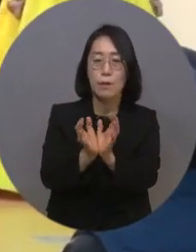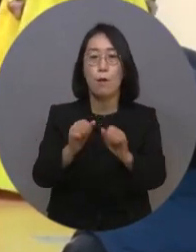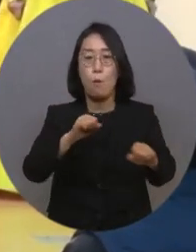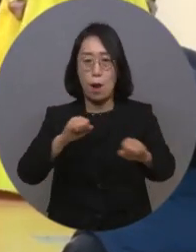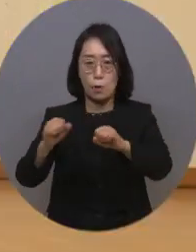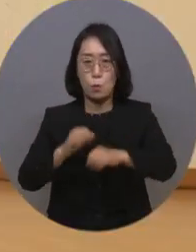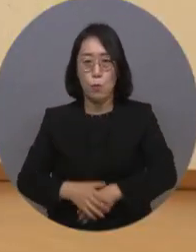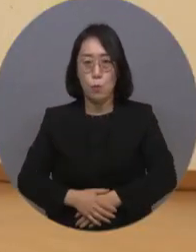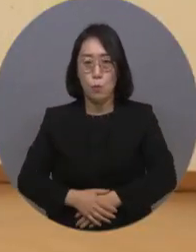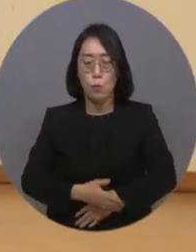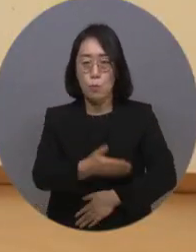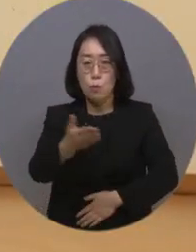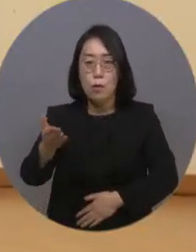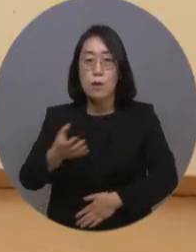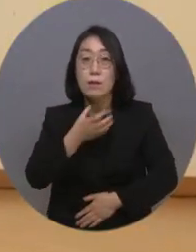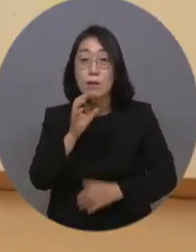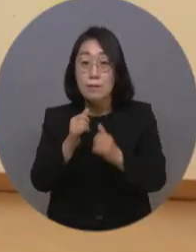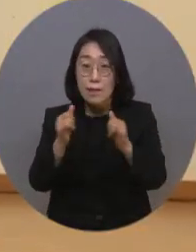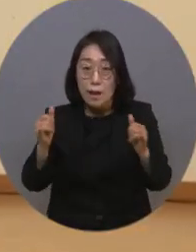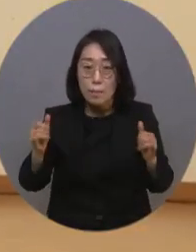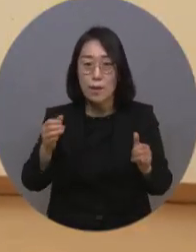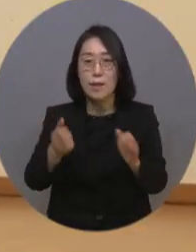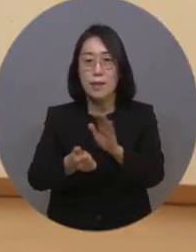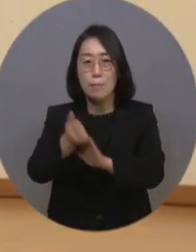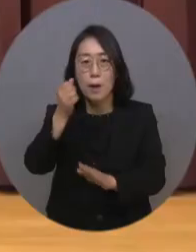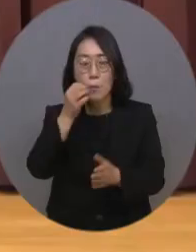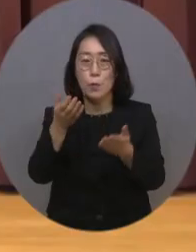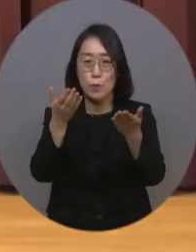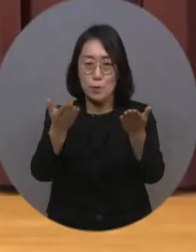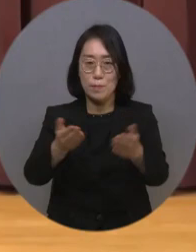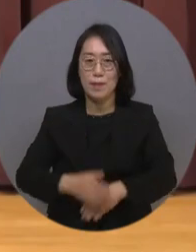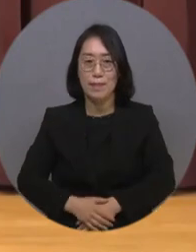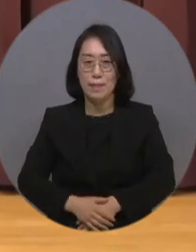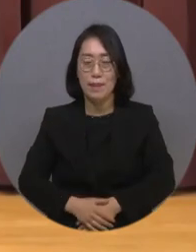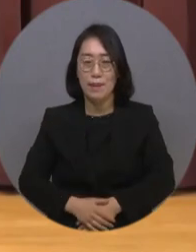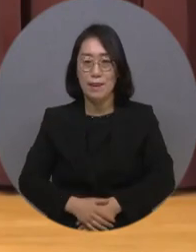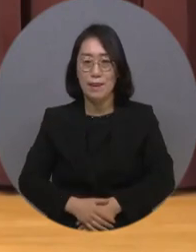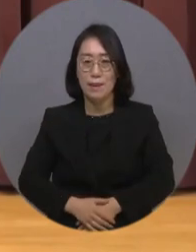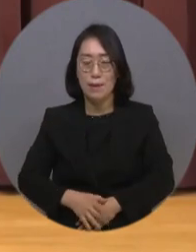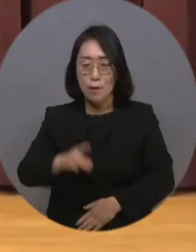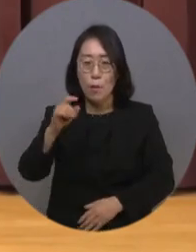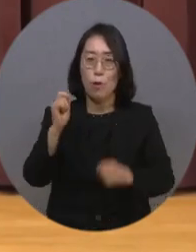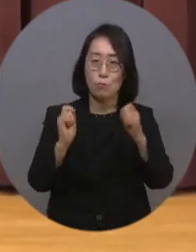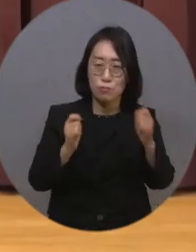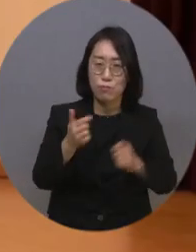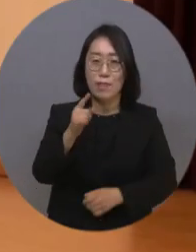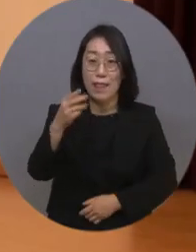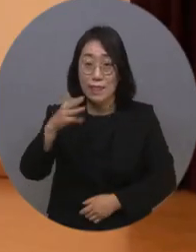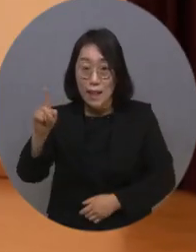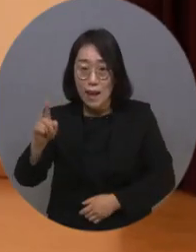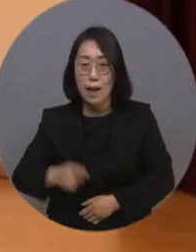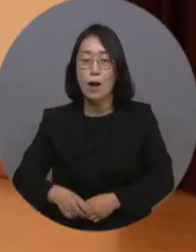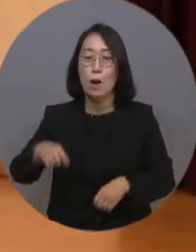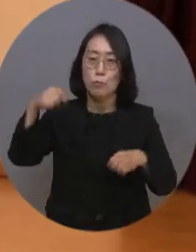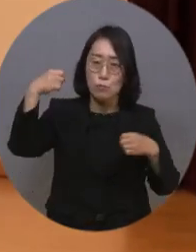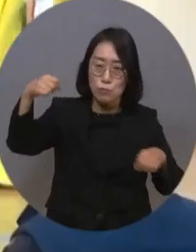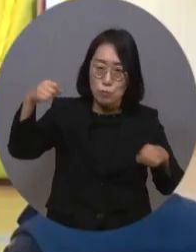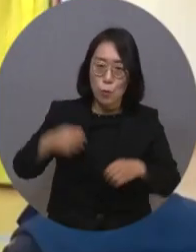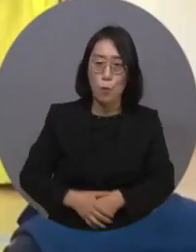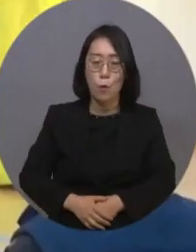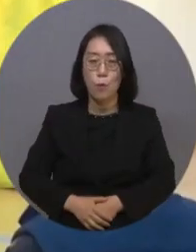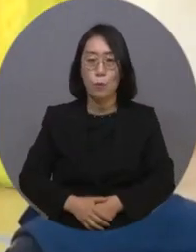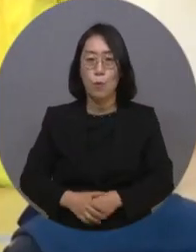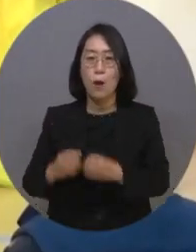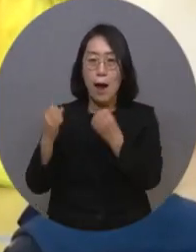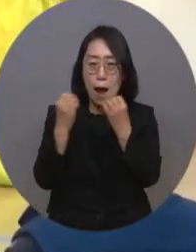하며 시니어들에게 희망을 심어주고 있습니다. 장구 난타로 시작해 한국무용, 색소폰, 아코디언,